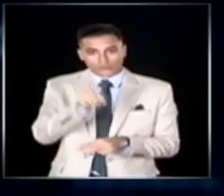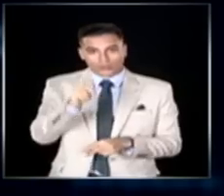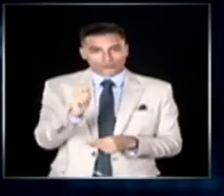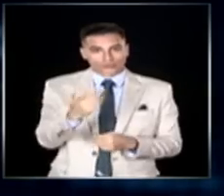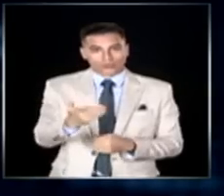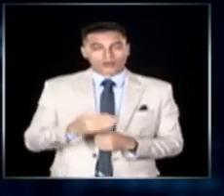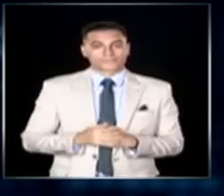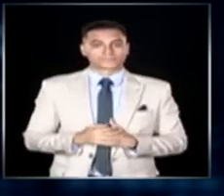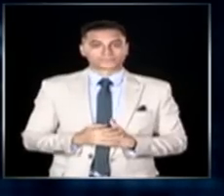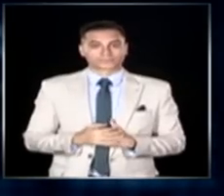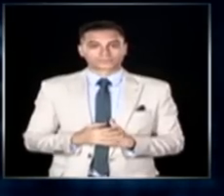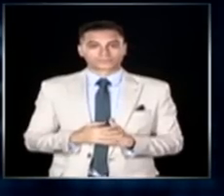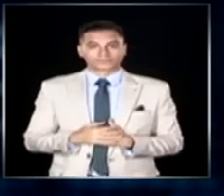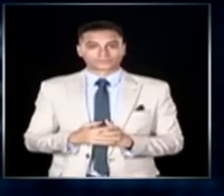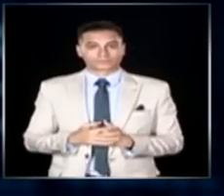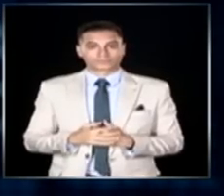السرعة.